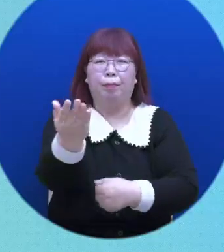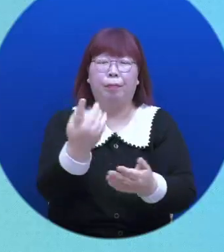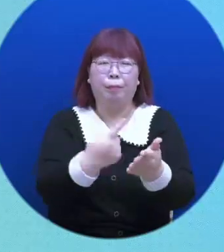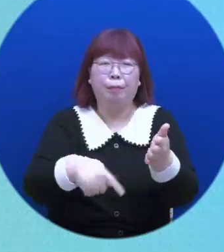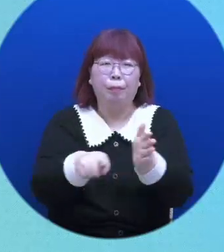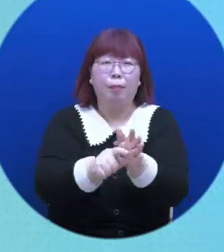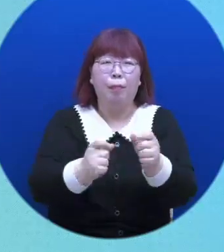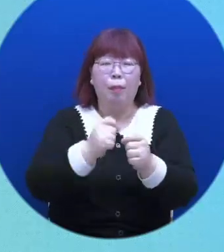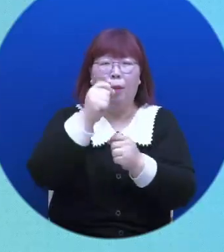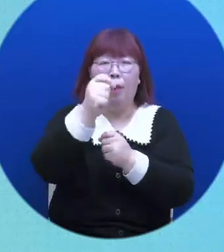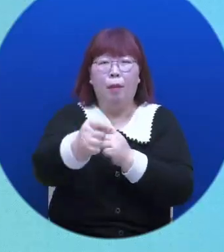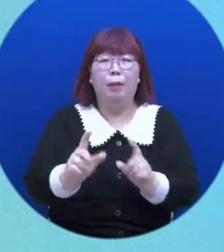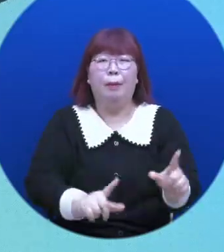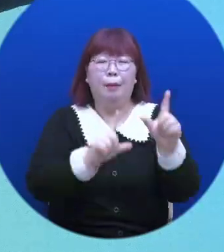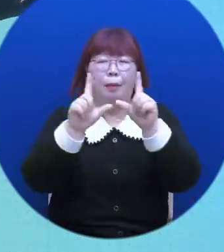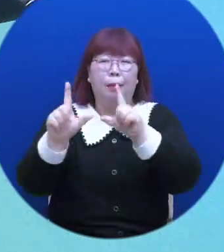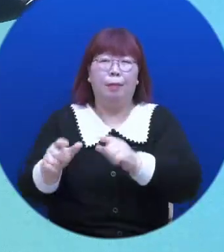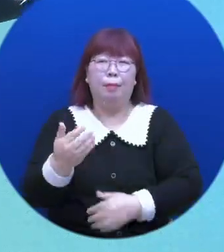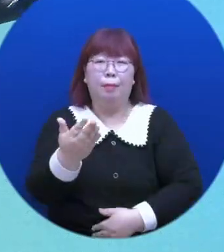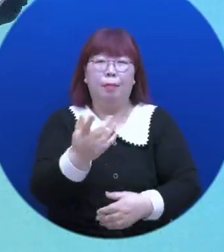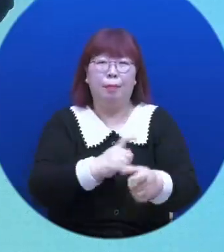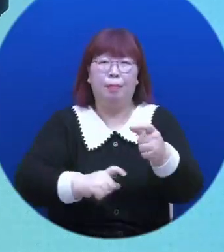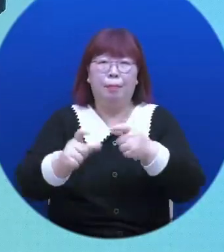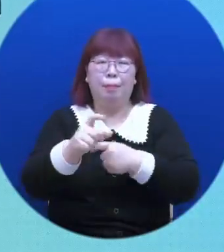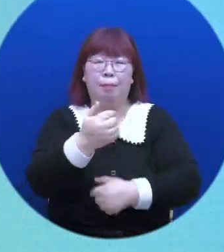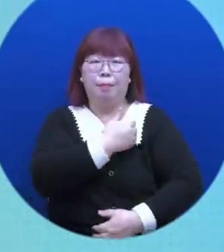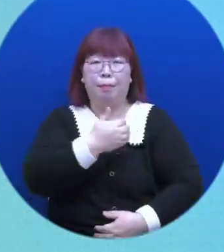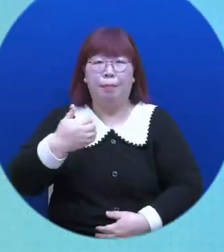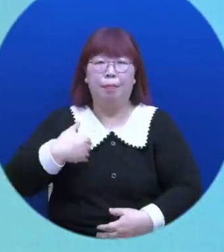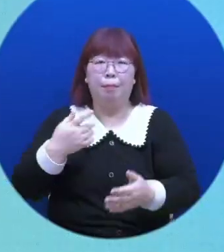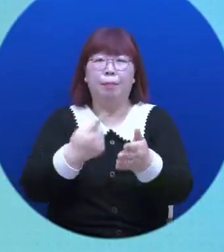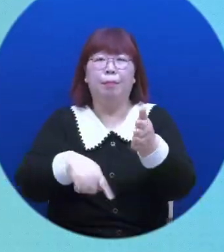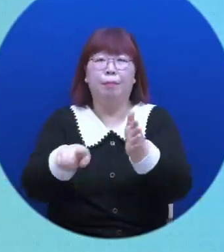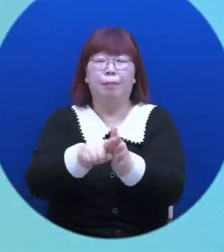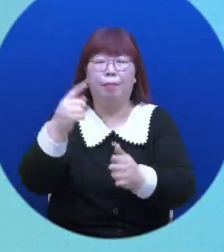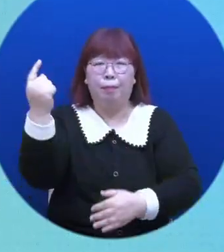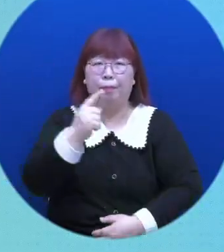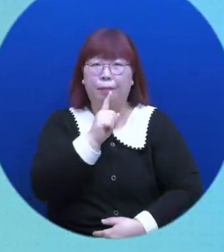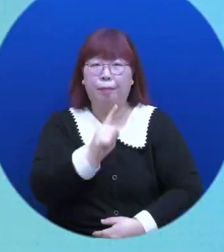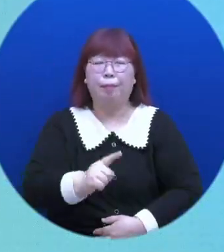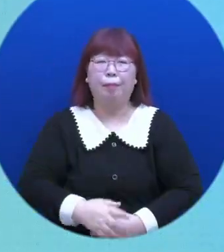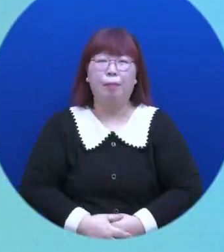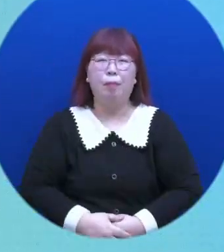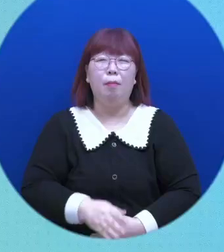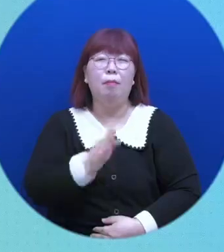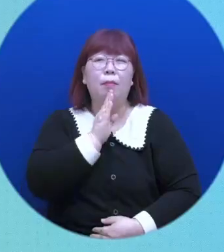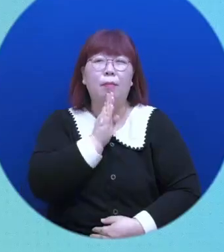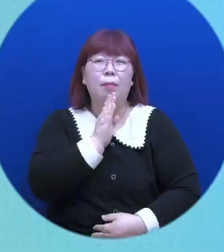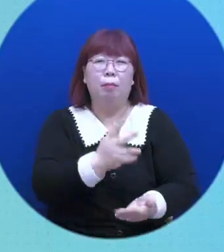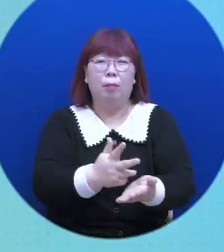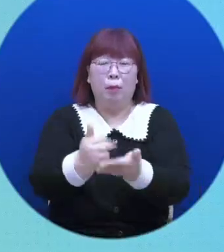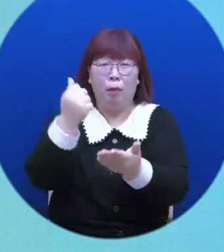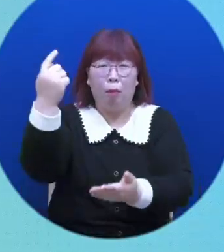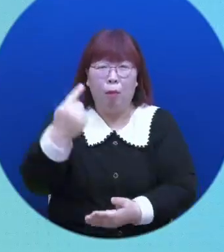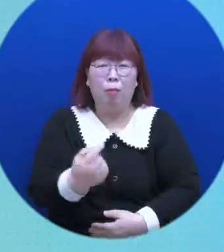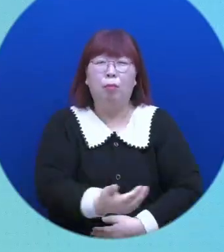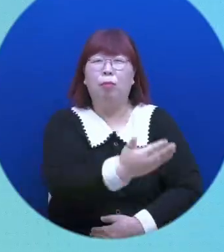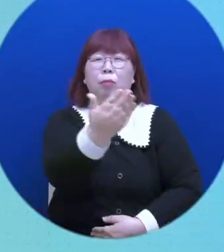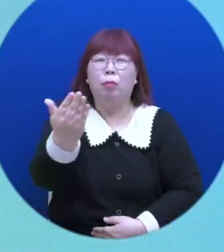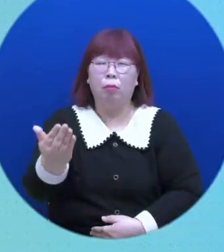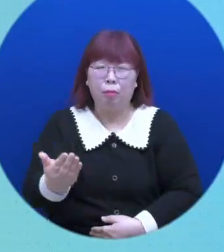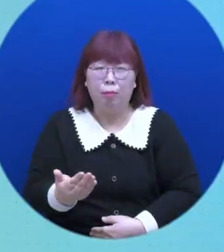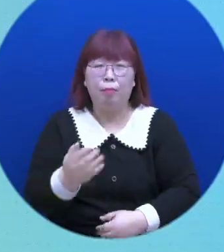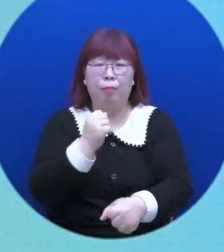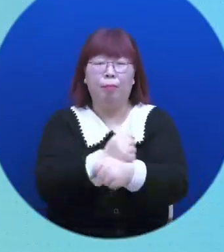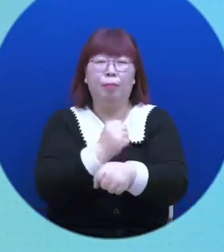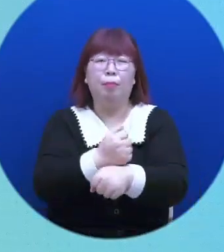너희로 하여금 더 풍성하기 위하여 내가 왔다라고 말씀을 해요. 맞습니다. 주님이 와서 저와 여러분에게 하고자